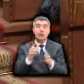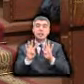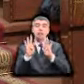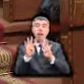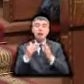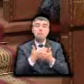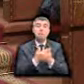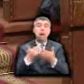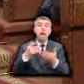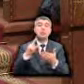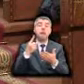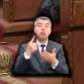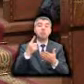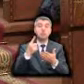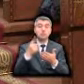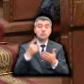وعندنا